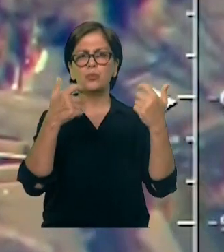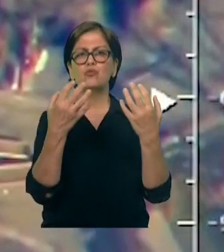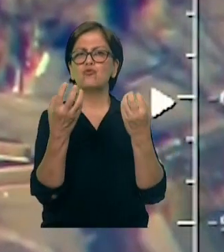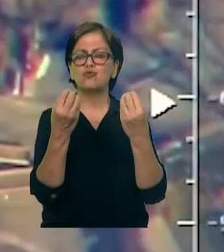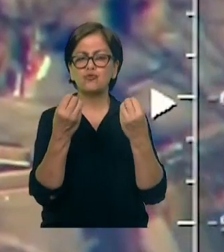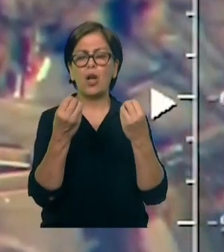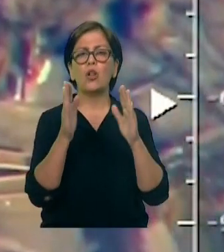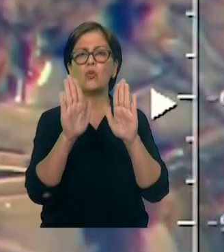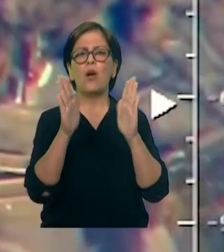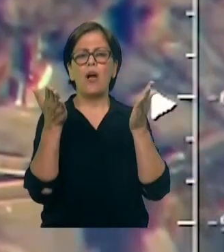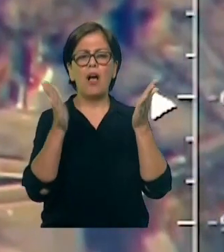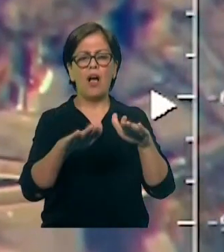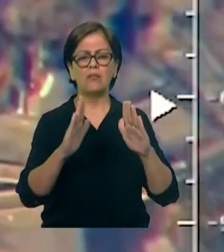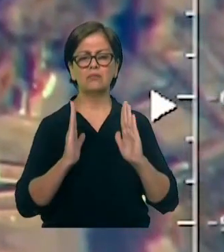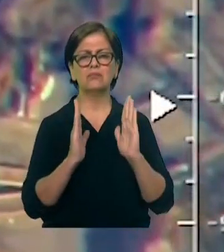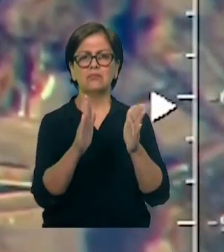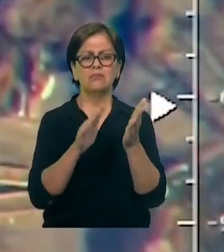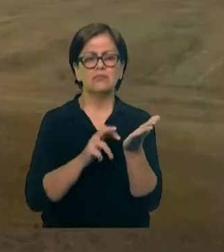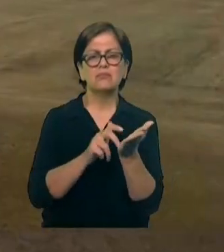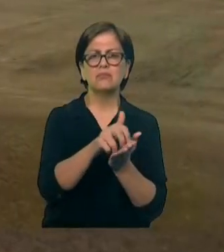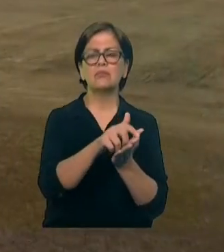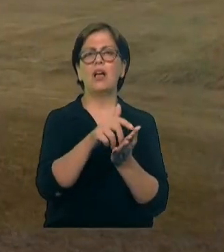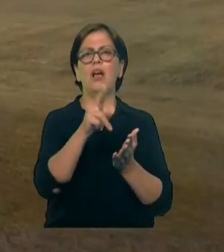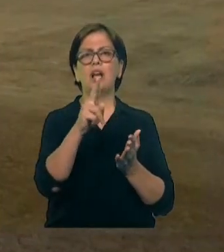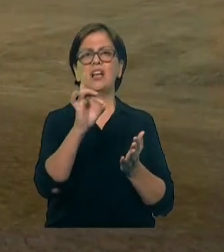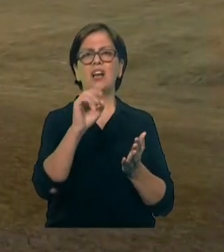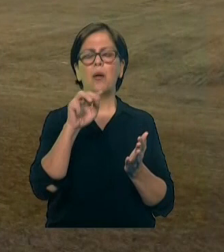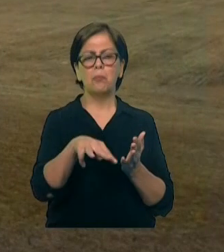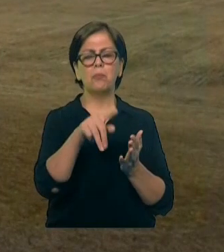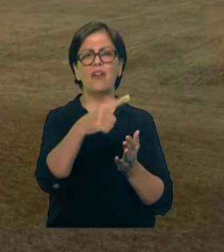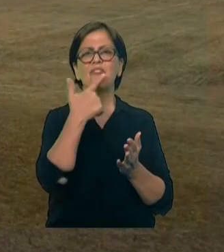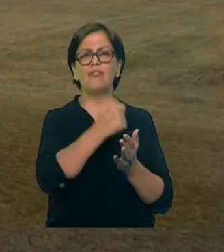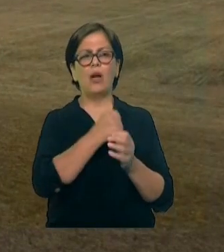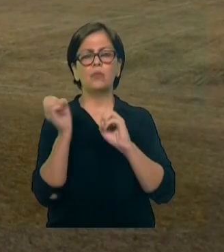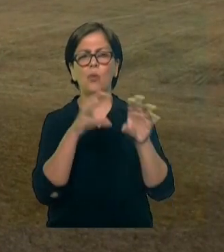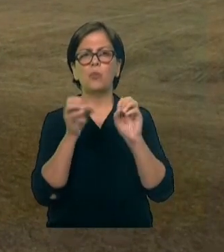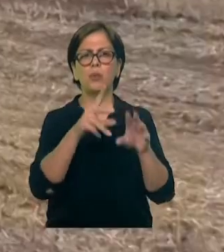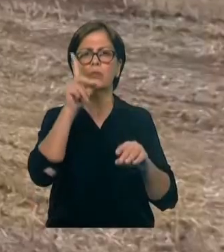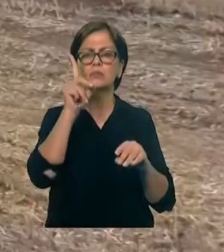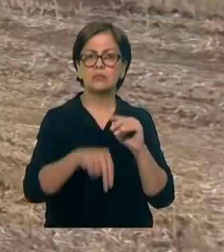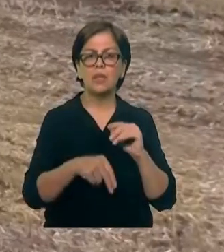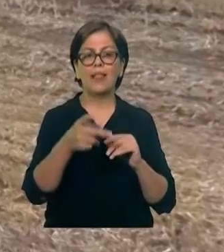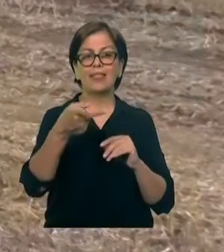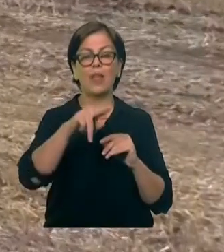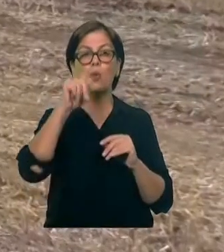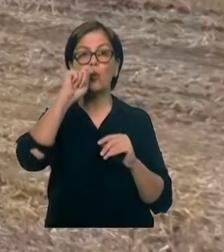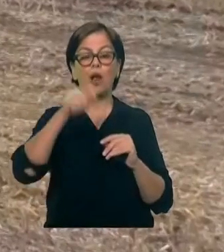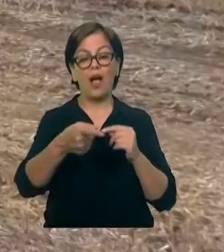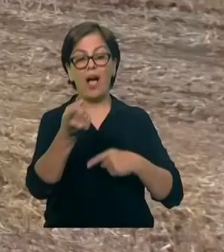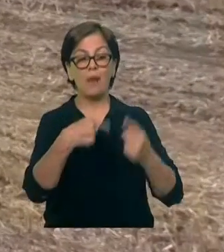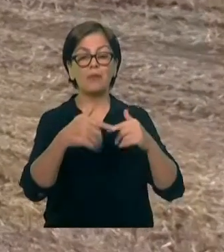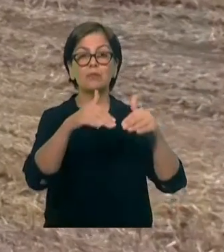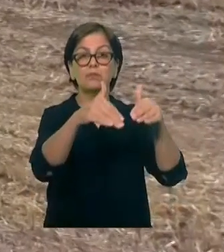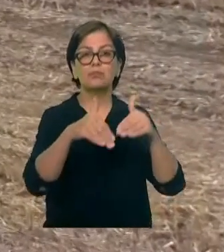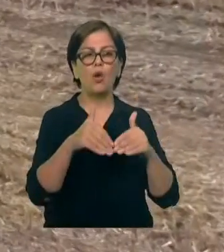qalıb. Rusiya ordusunun Kırım ərazisindən silah və şəxsi heyətinin tədarükü kəsilib. Bu, Ukrayna üçün öz ərazilərini qaytarmaq